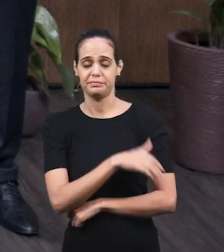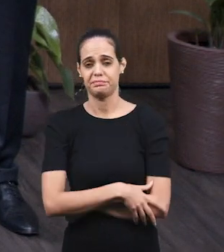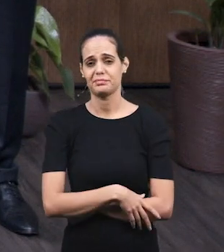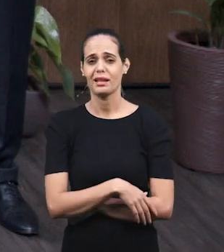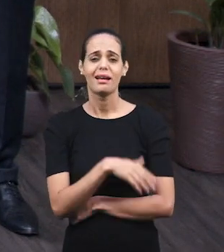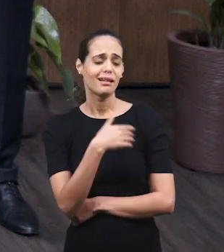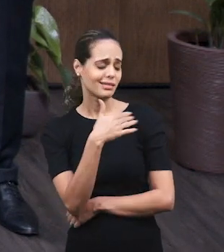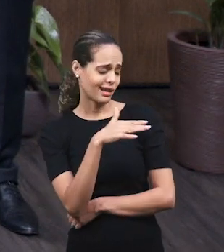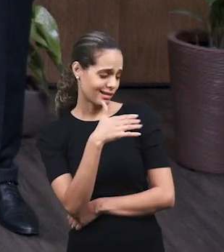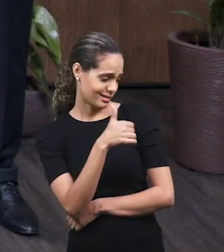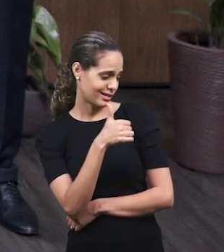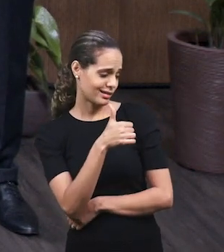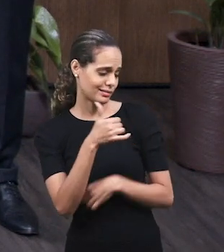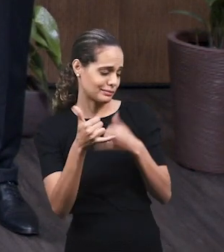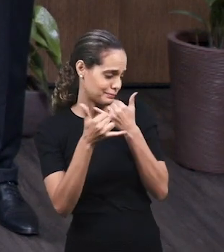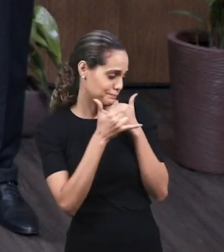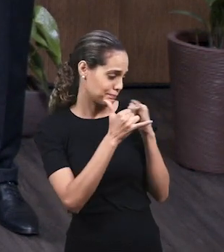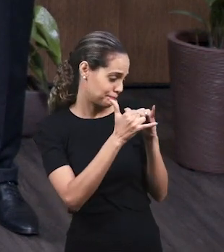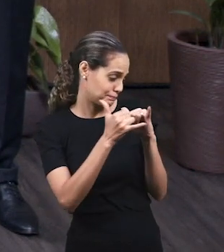Ce n'est pas du pardon de bouche